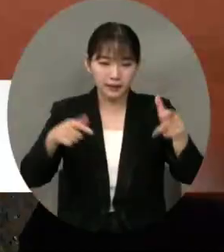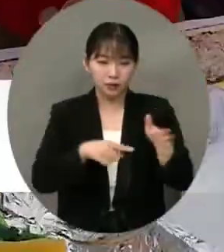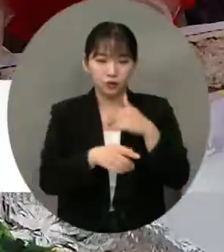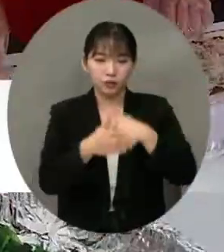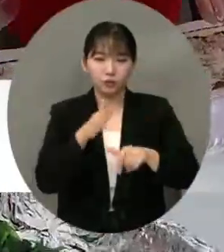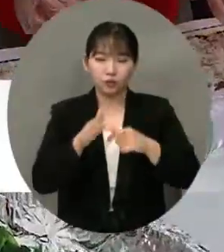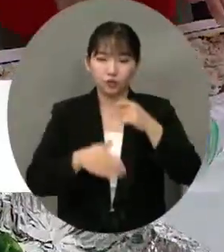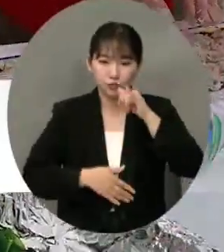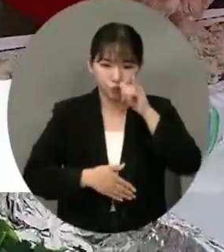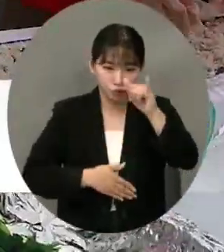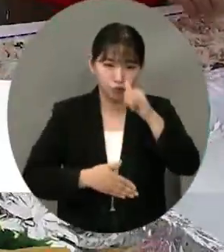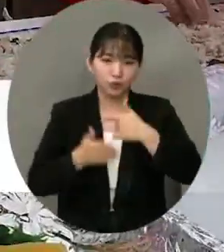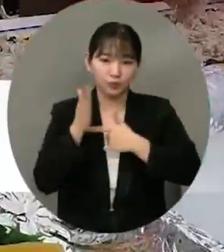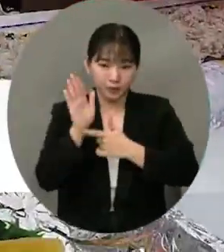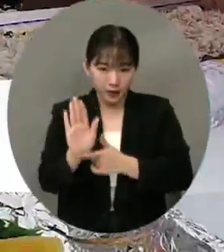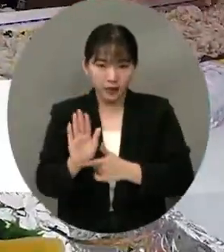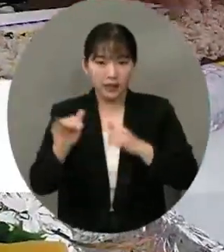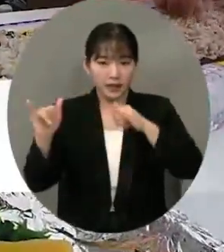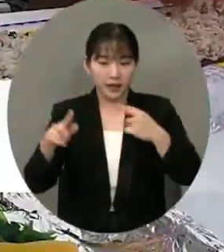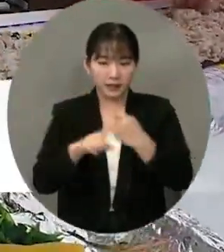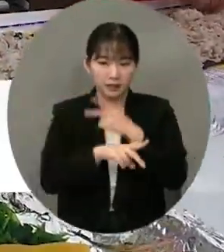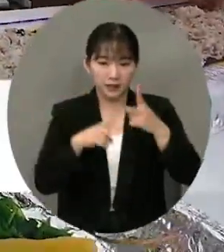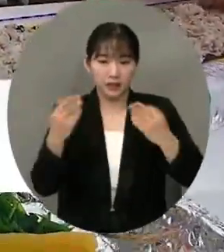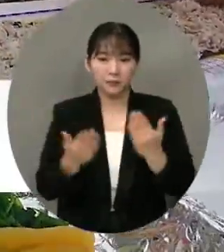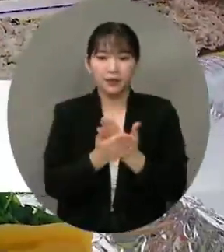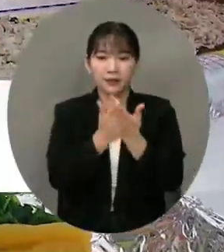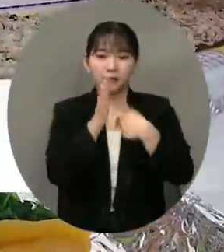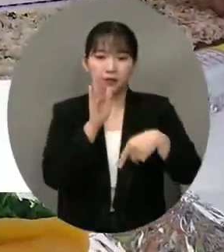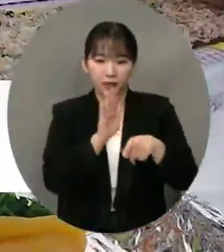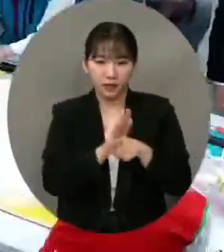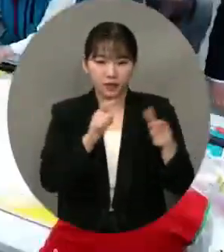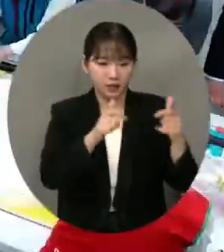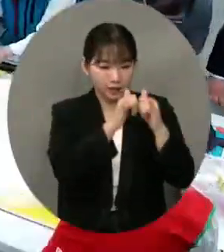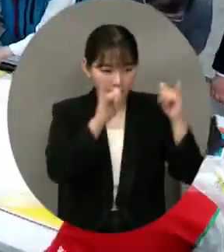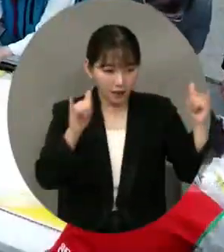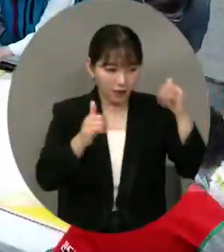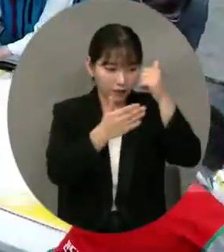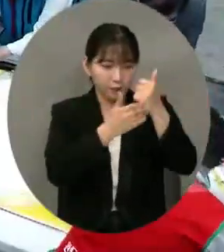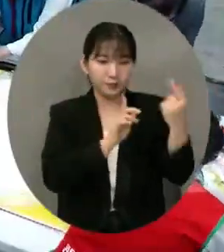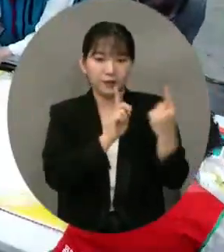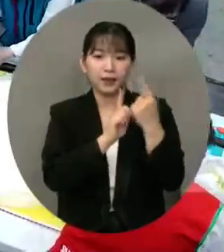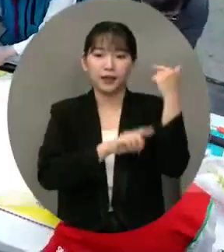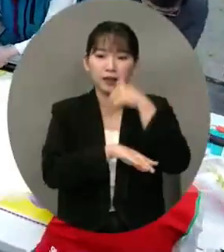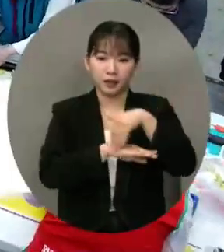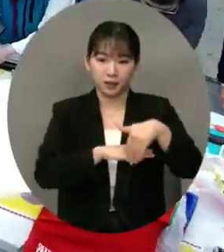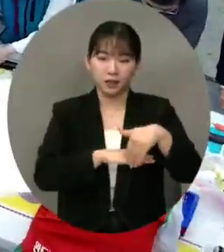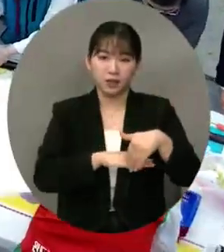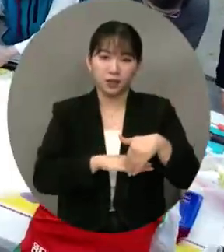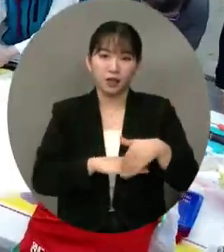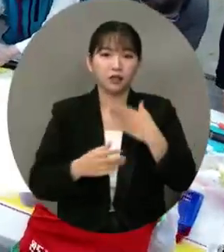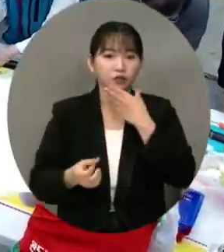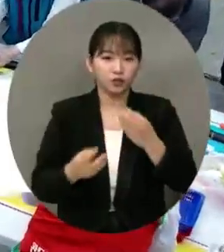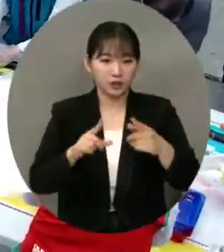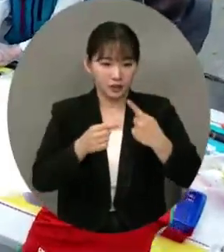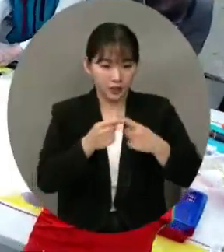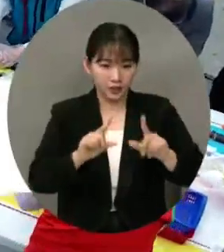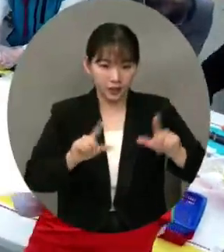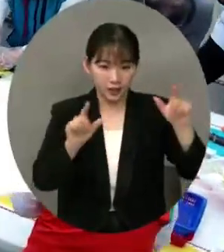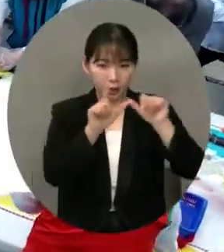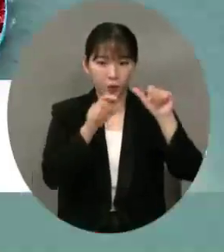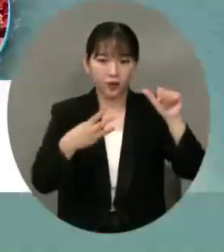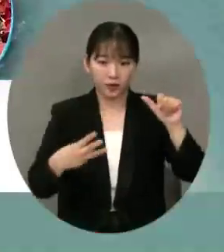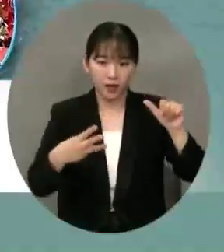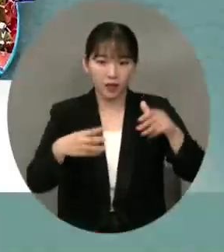알리고 해양 치유 산업 활성화를 주제로 지역 주민과 관광객을 맞을 예정입니다 축제 첫날인 5월